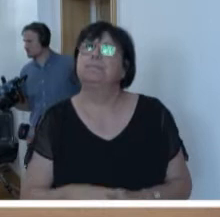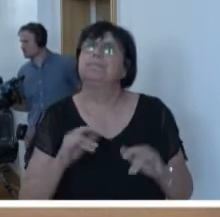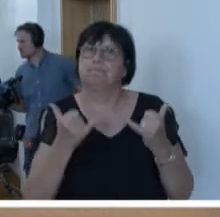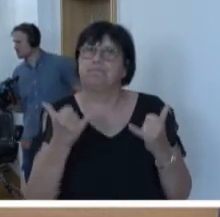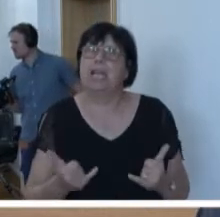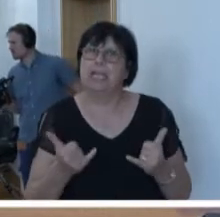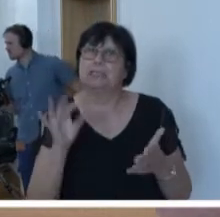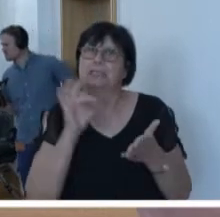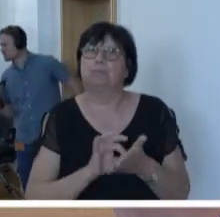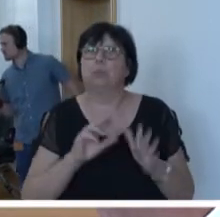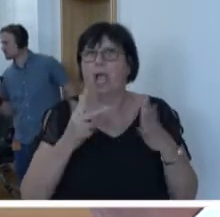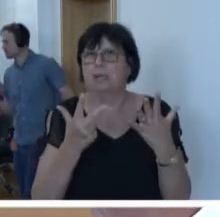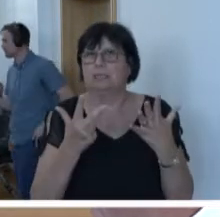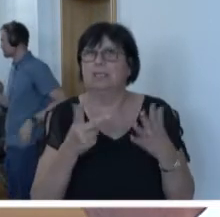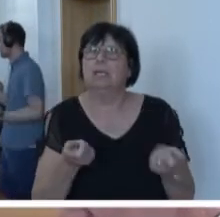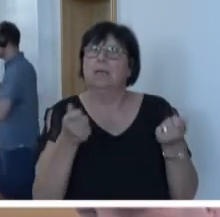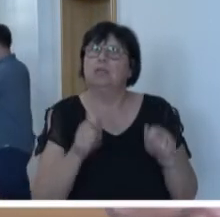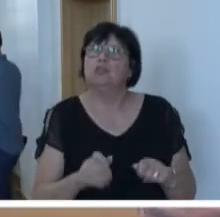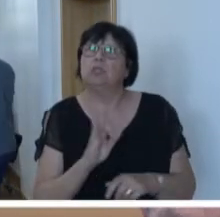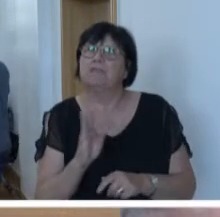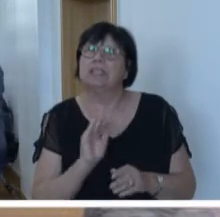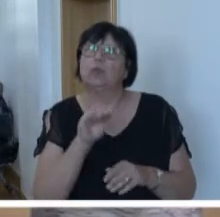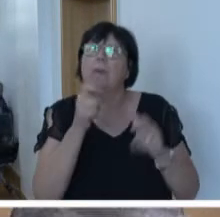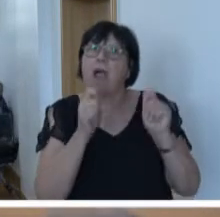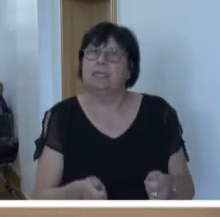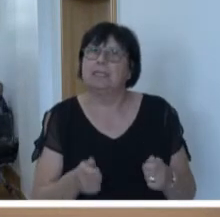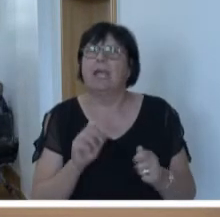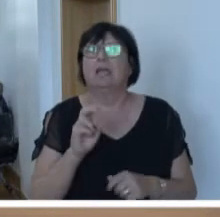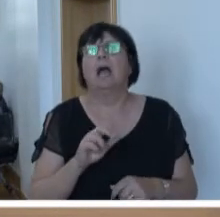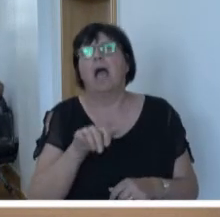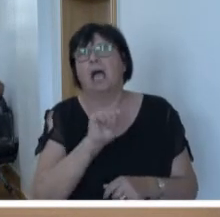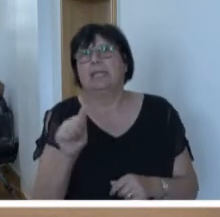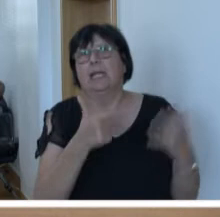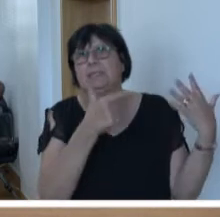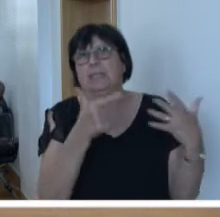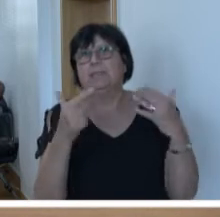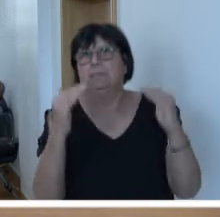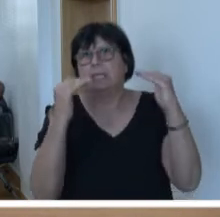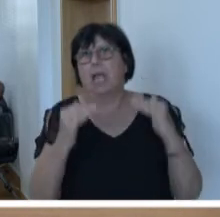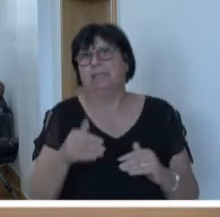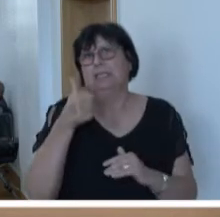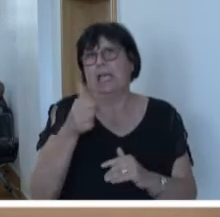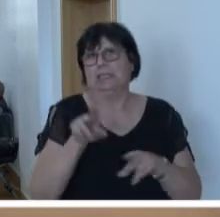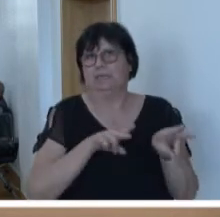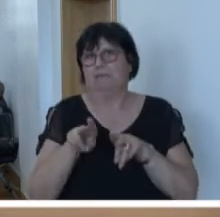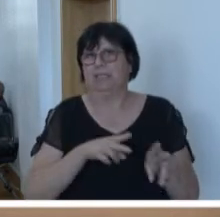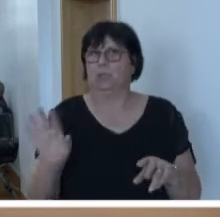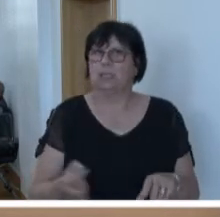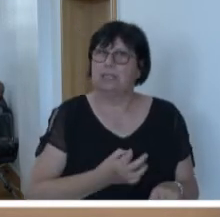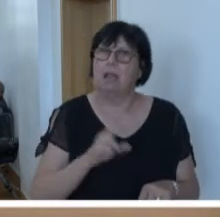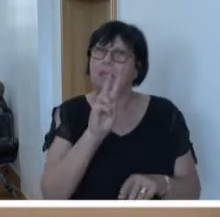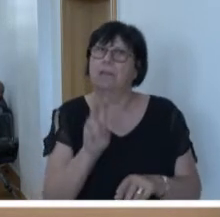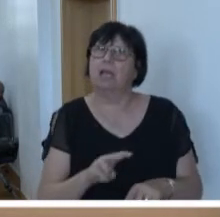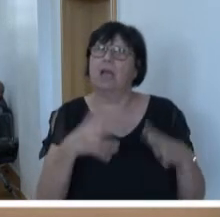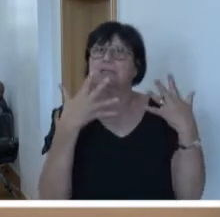Wir kommen nun zu Tagesordnungspunkt 8, Beschlussfassung über die Anträge nach Artikel 77 Absatz 1 der Verfassung des Saarlandes, der Paragraphen